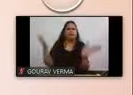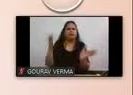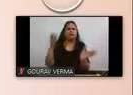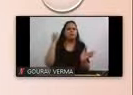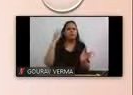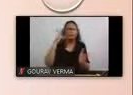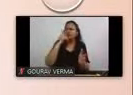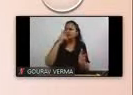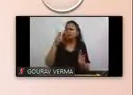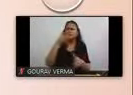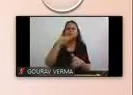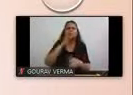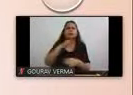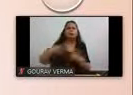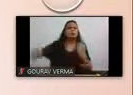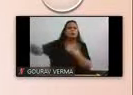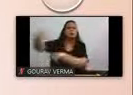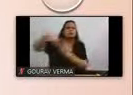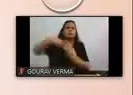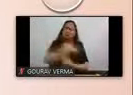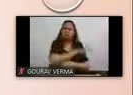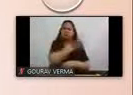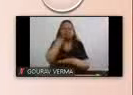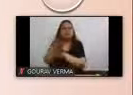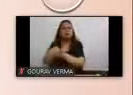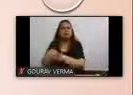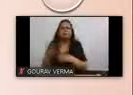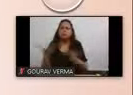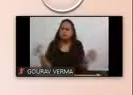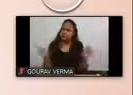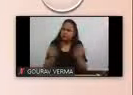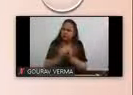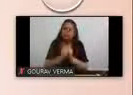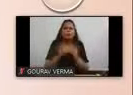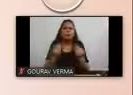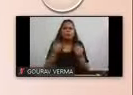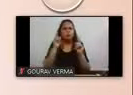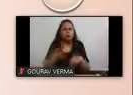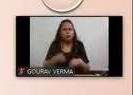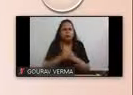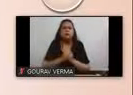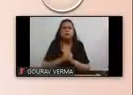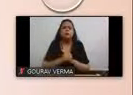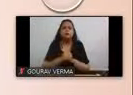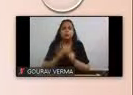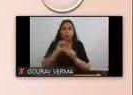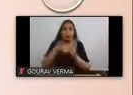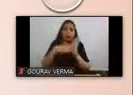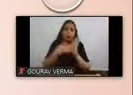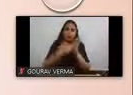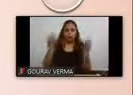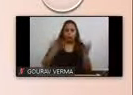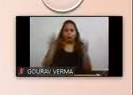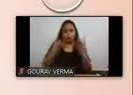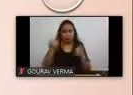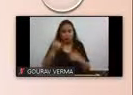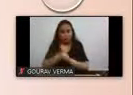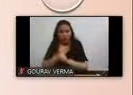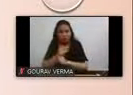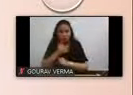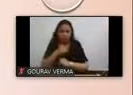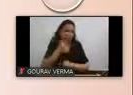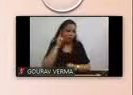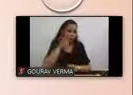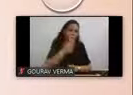हमारे कानून इस तरह के बन रहे हैं, हमारी पॉलिसीज इस तरह की बन रही हैं, पर क्या हमारे बच्चे उसको ले पाएंगे,